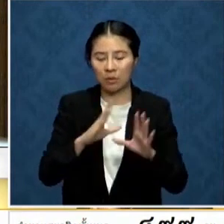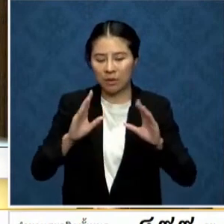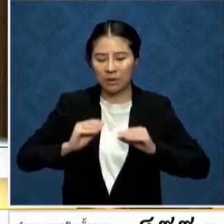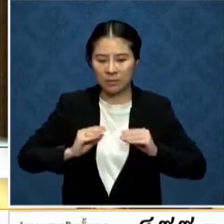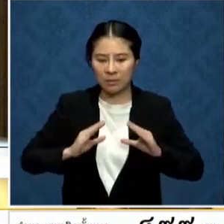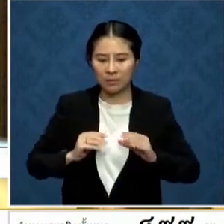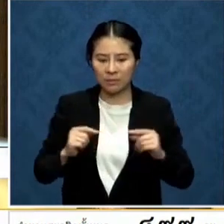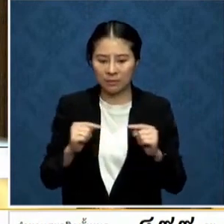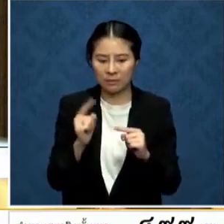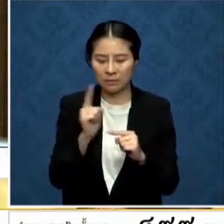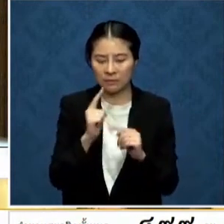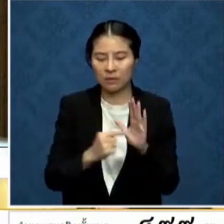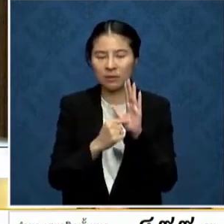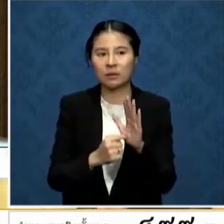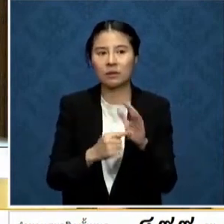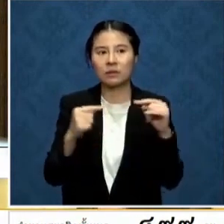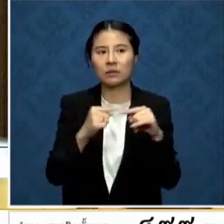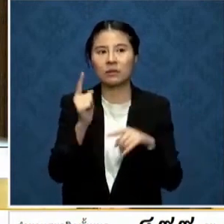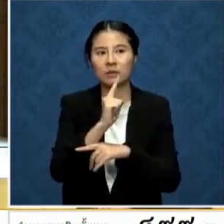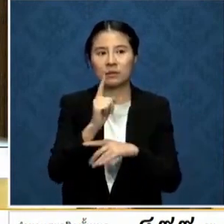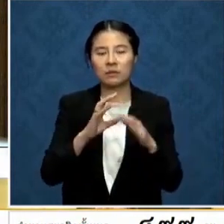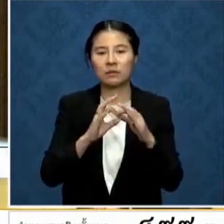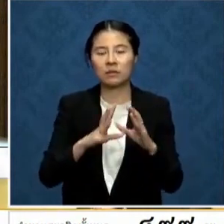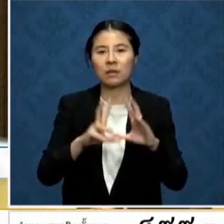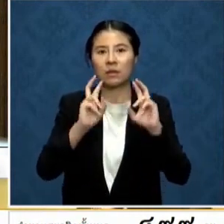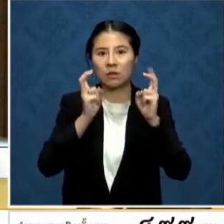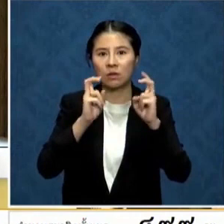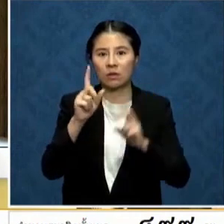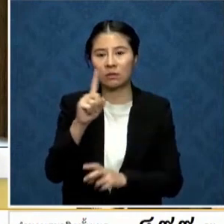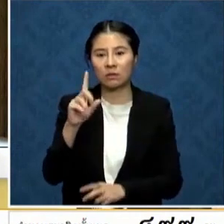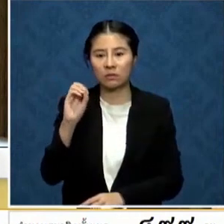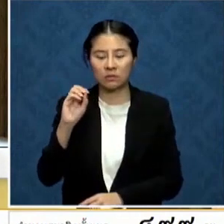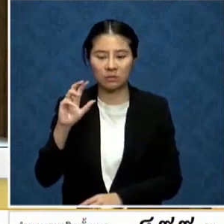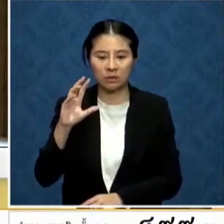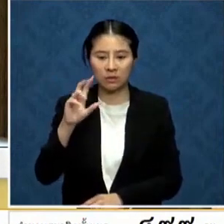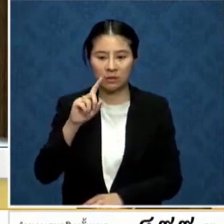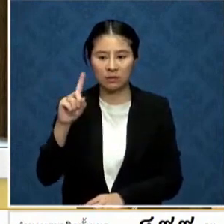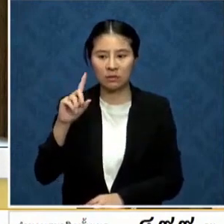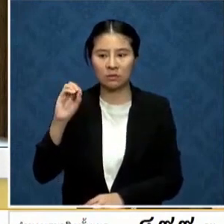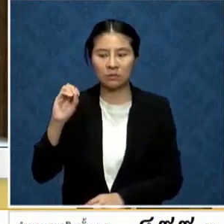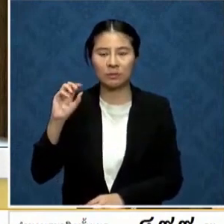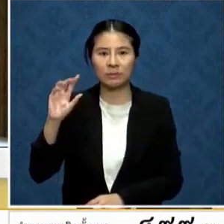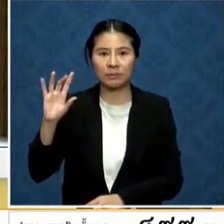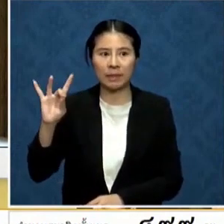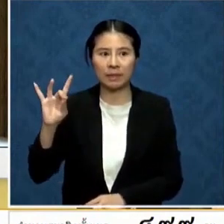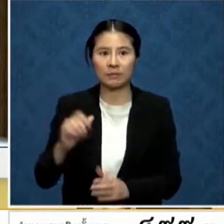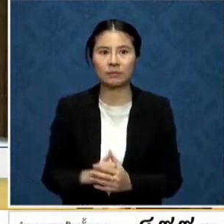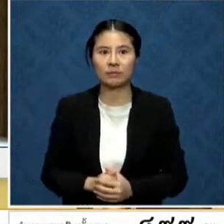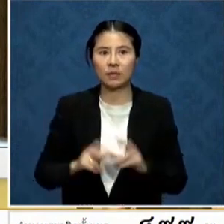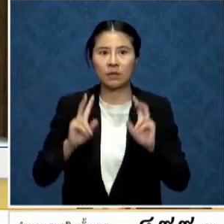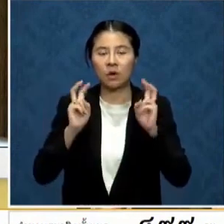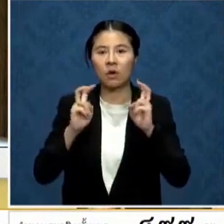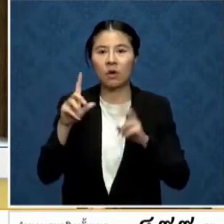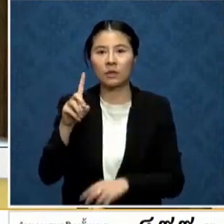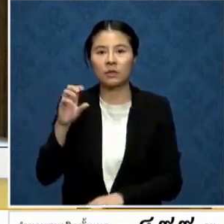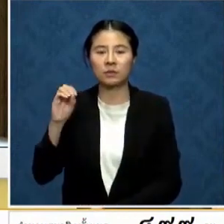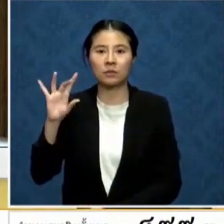กับการเสนอของผมที่เกี่ยวข้องกับข้อ138ของข้อบังคับนะครับถามว่า 138เกี่ยว